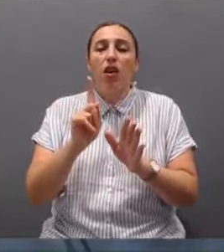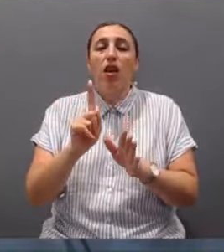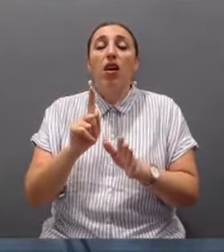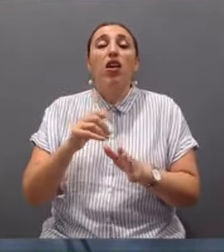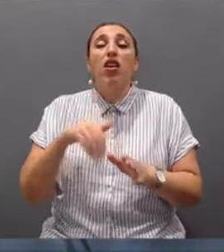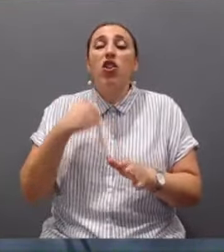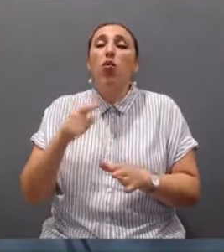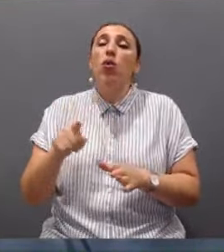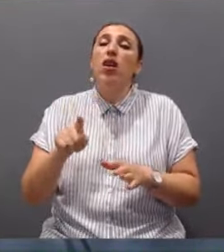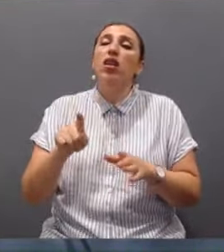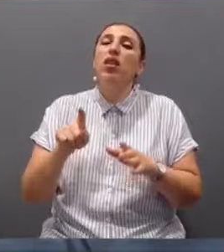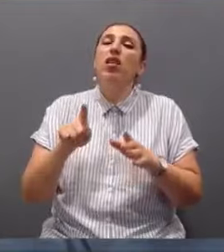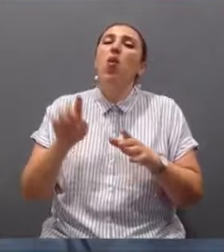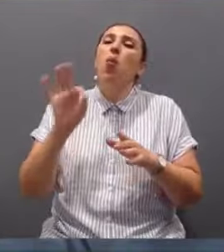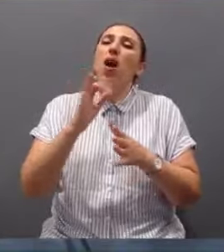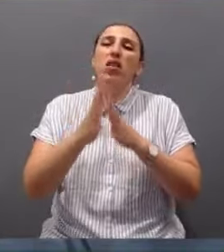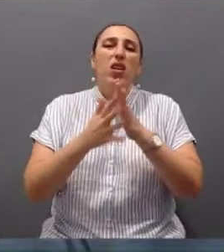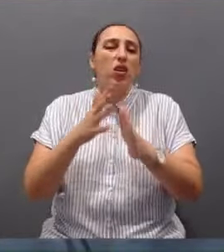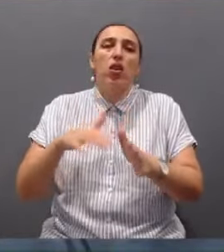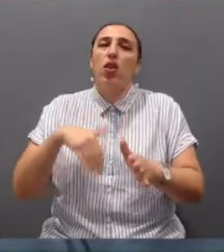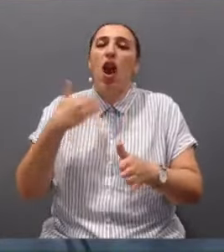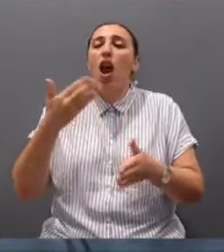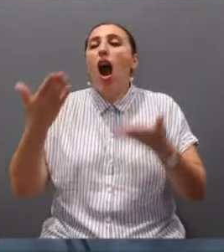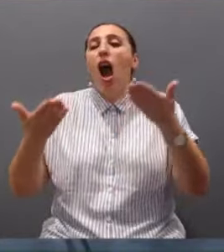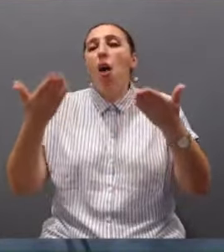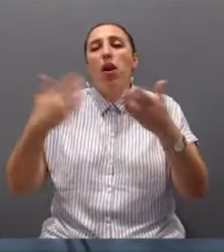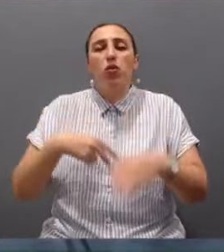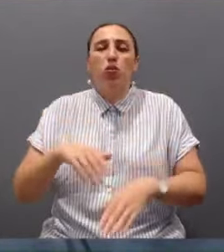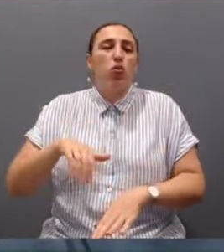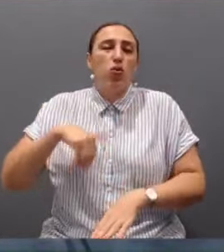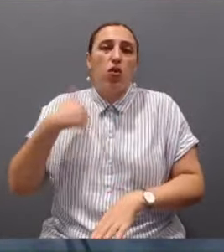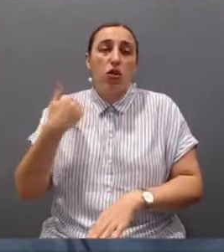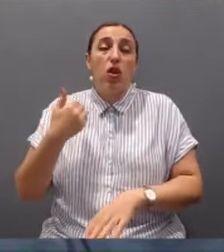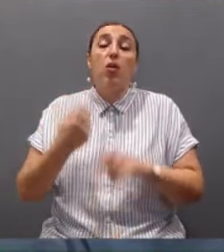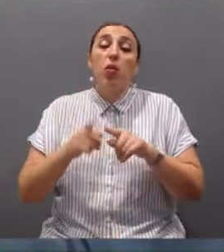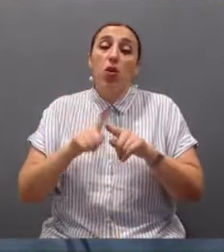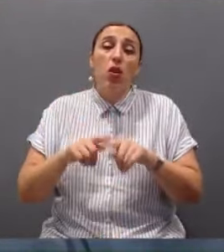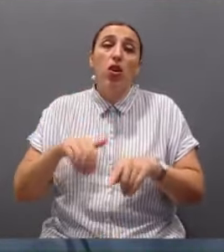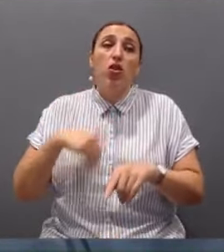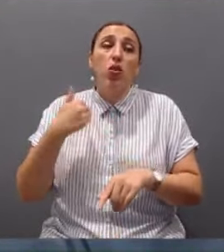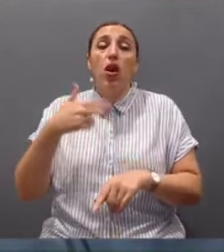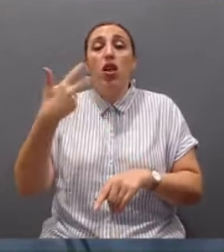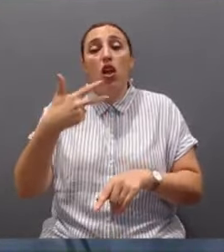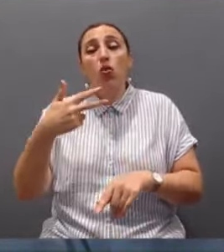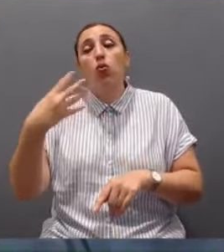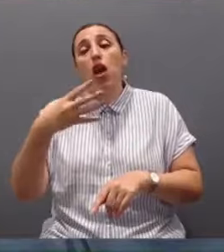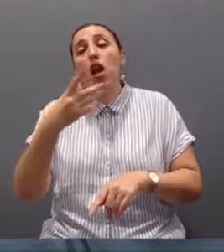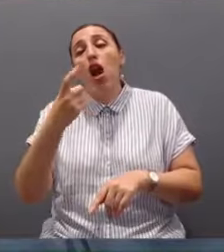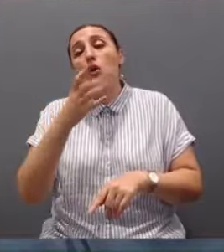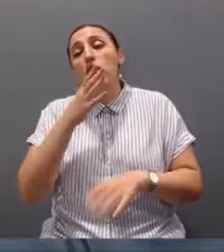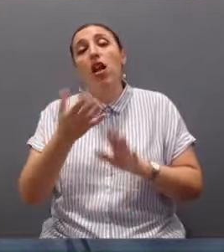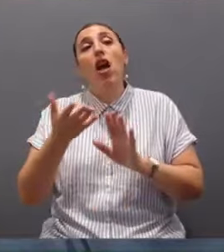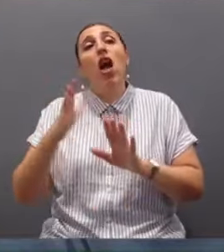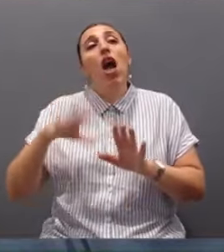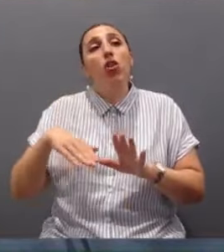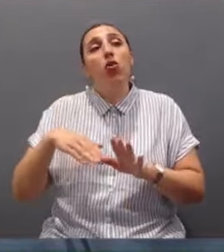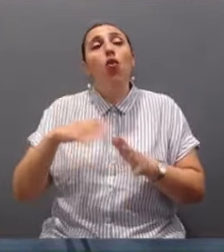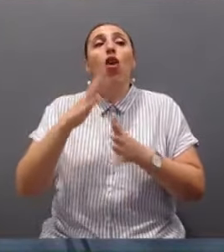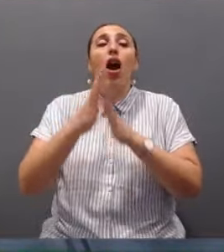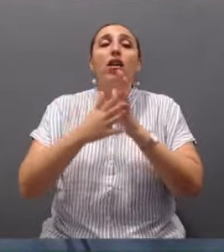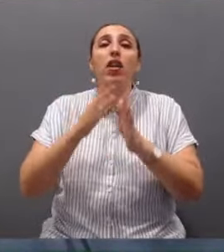դաշտ տեղափոխվենք, էլի, կապենք բանի հետ։ Ինչևէ, եթե չի ուզենա, որ 30-40 տարի հետո ասնես նախագիծը